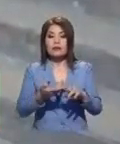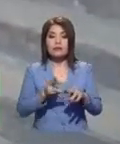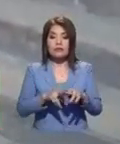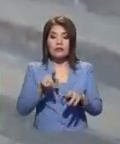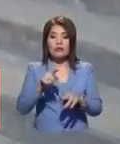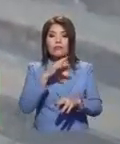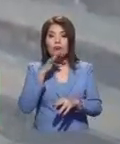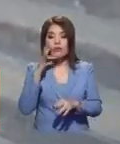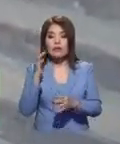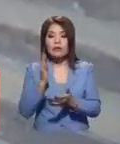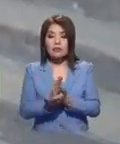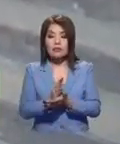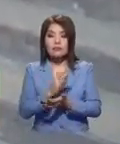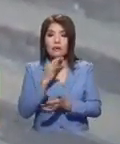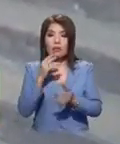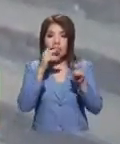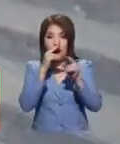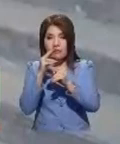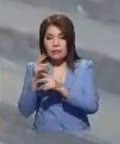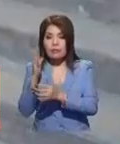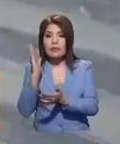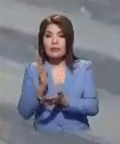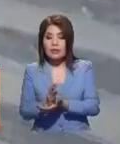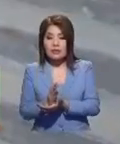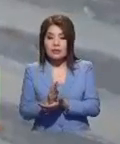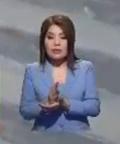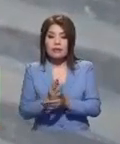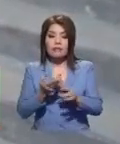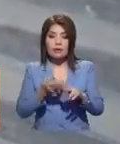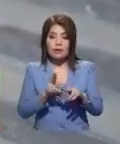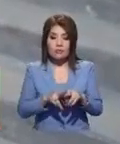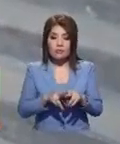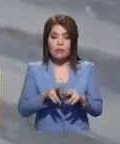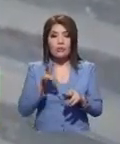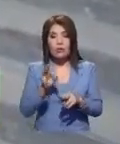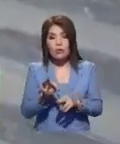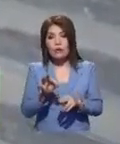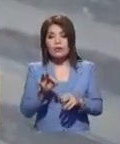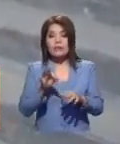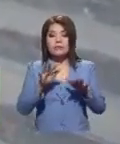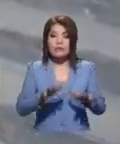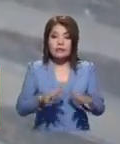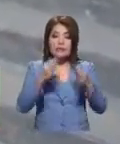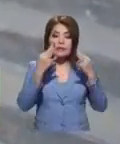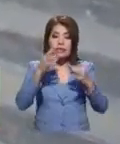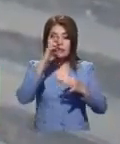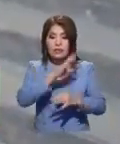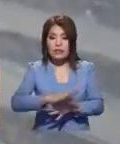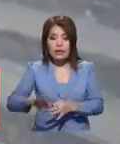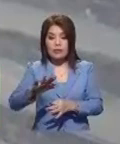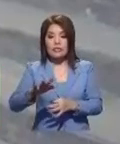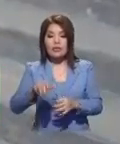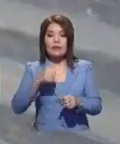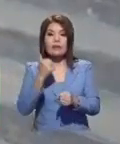Әрине көптеген кемшіліктер де болды осы 30 жылдың ішінде. Бірақ та әйтеуір жеріміз тәуелсіз, еліміз тынымсыз. Ең бастысы